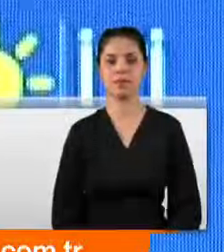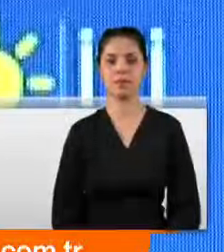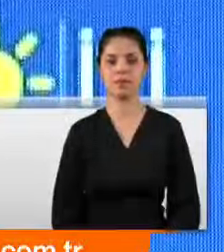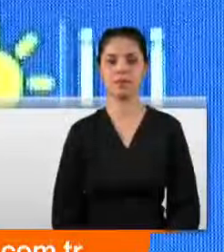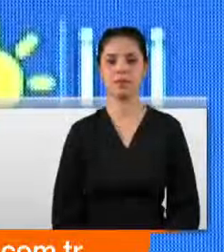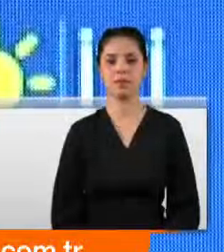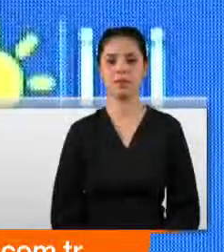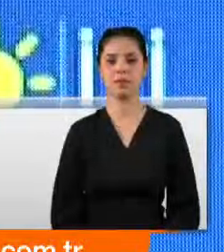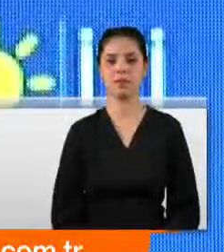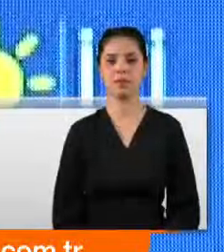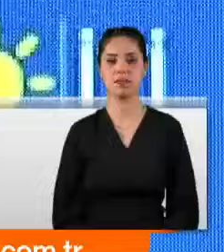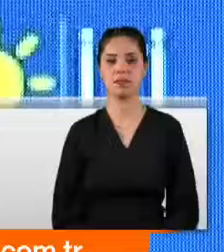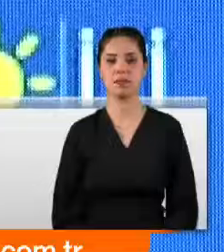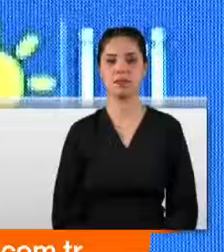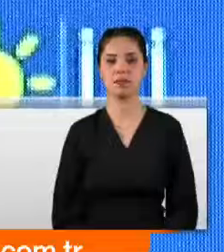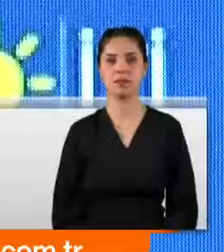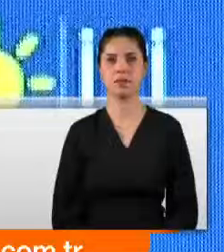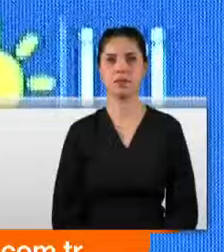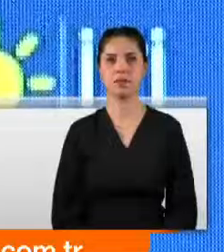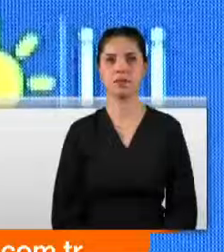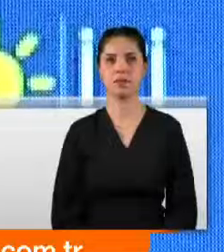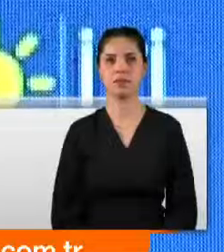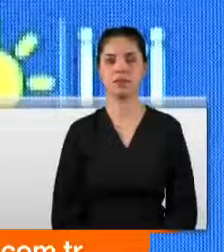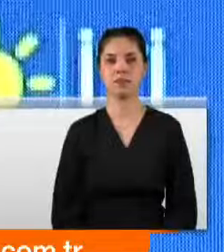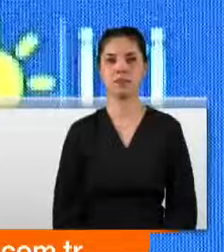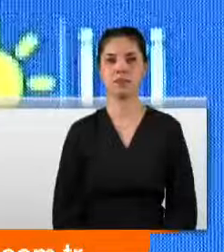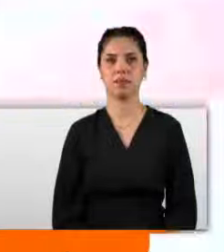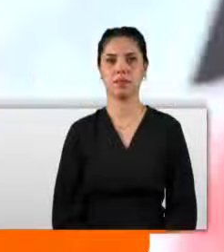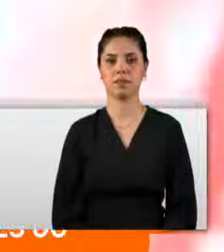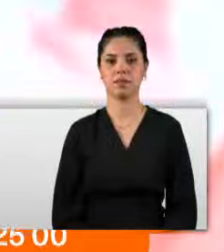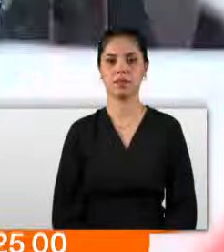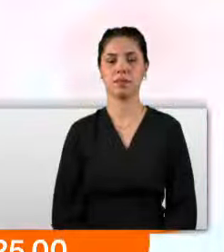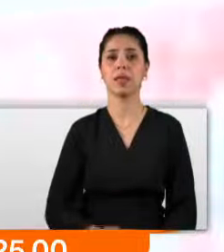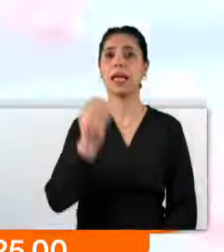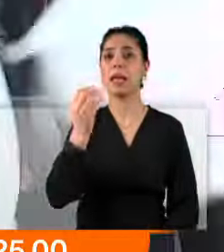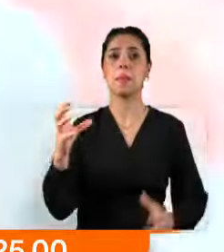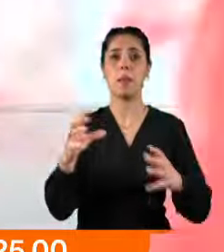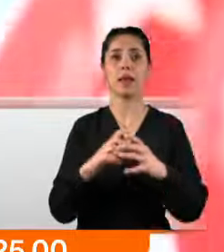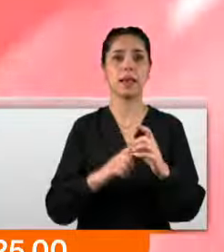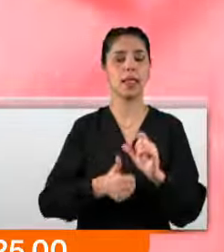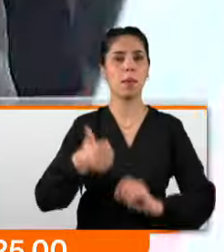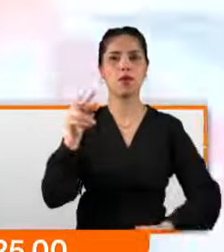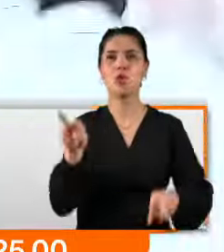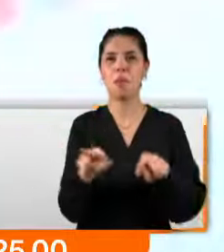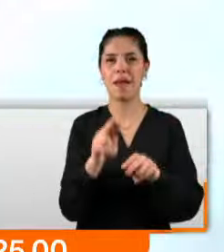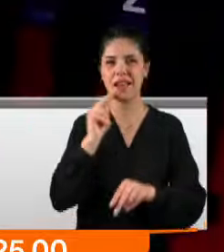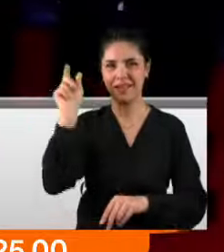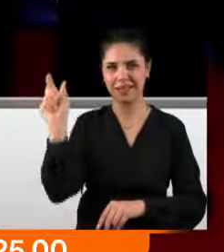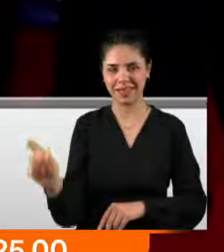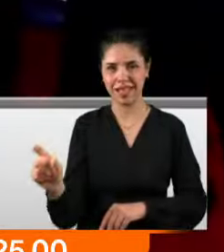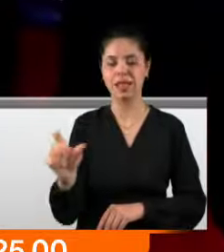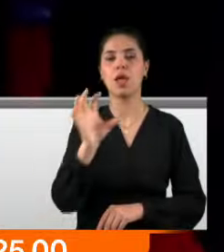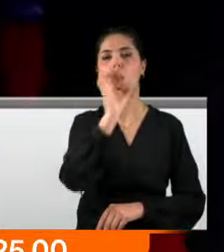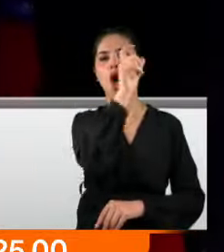de maalesef biz olduk, İyi Parti oldu. İyi Parti Genel Başkanı Meral Akşener, Özgür